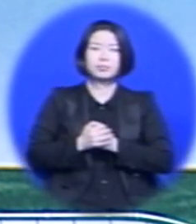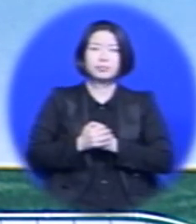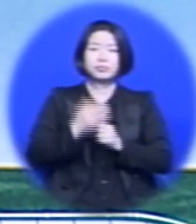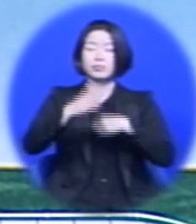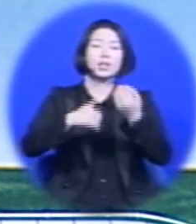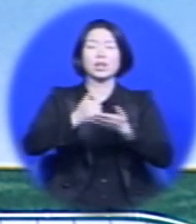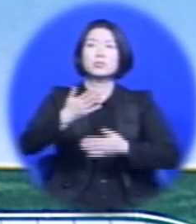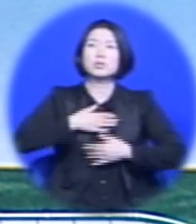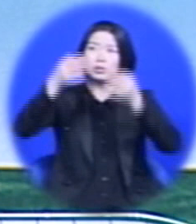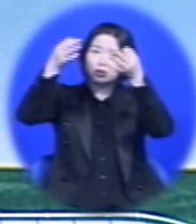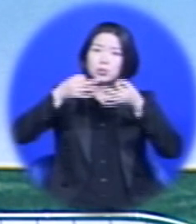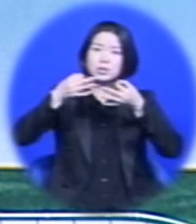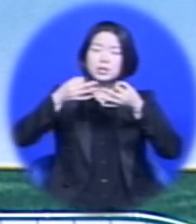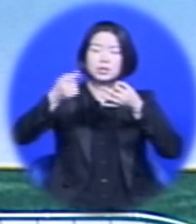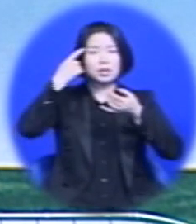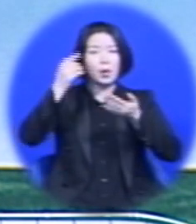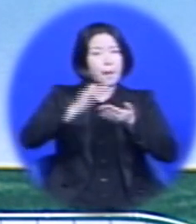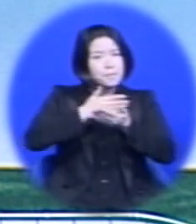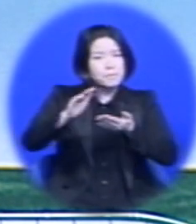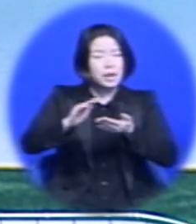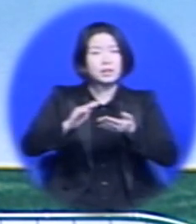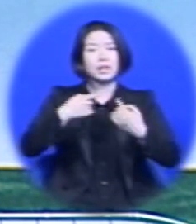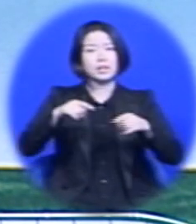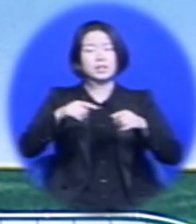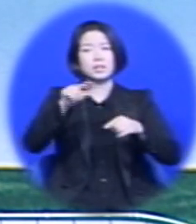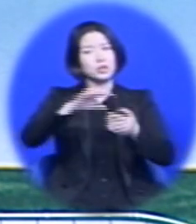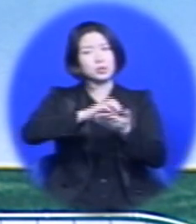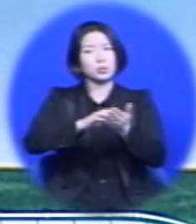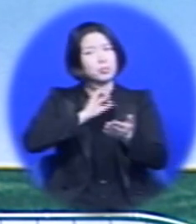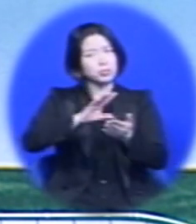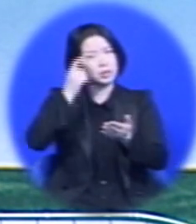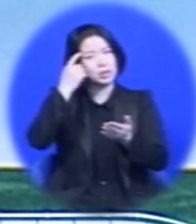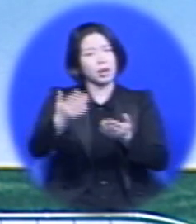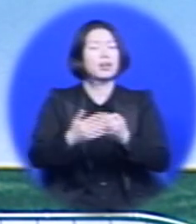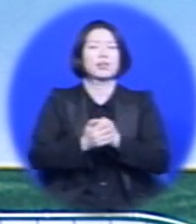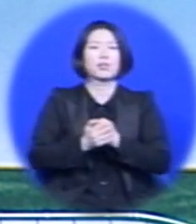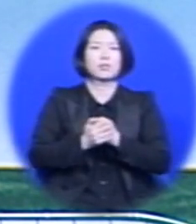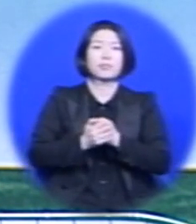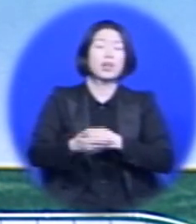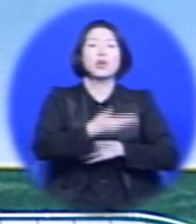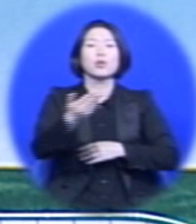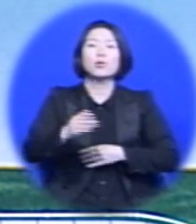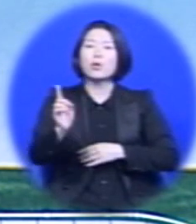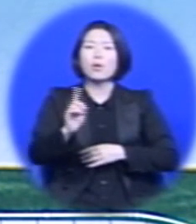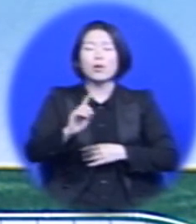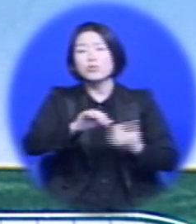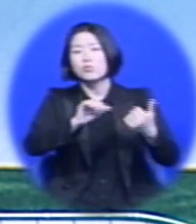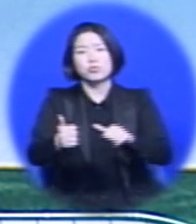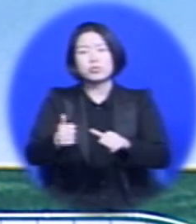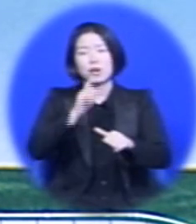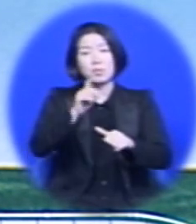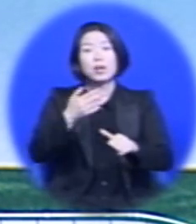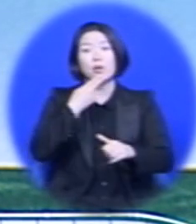하나님이 저를 보시는 판단이 그 정도밖에 안 되는 건가 여러분 어지간하면 죽으라고